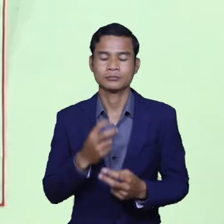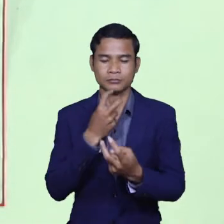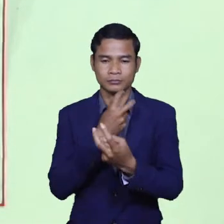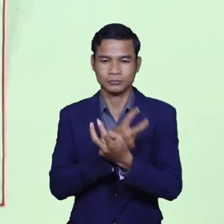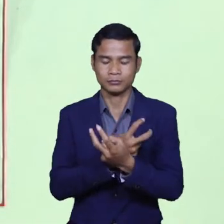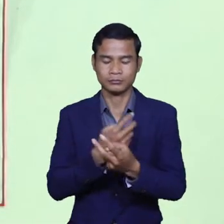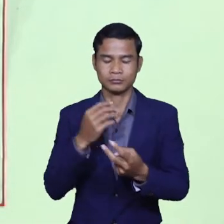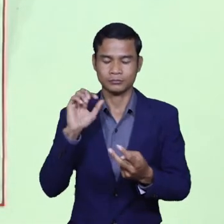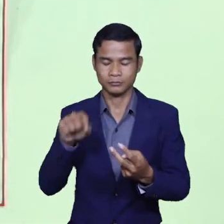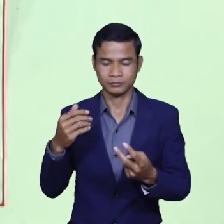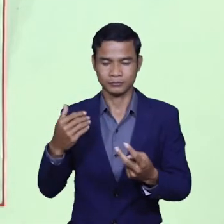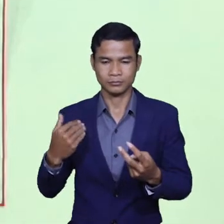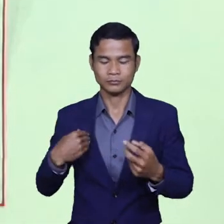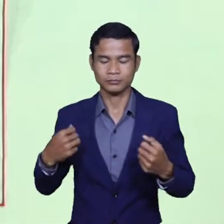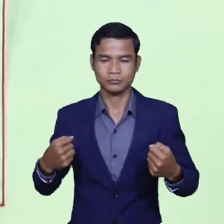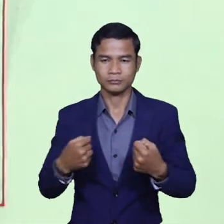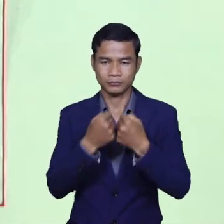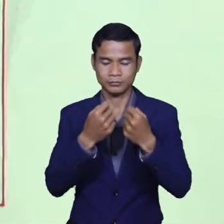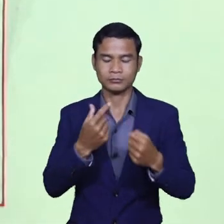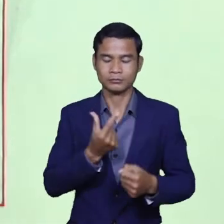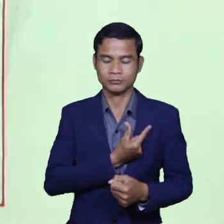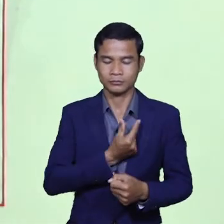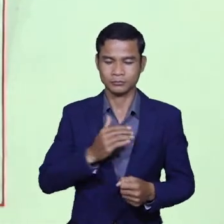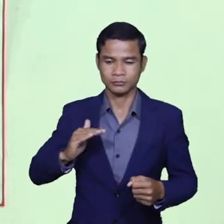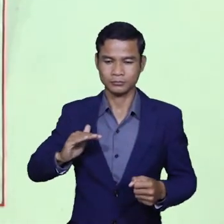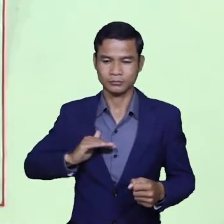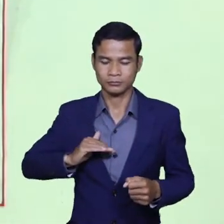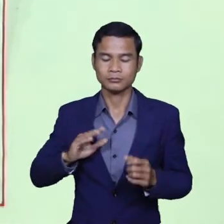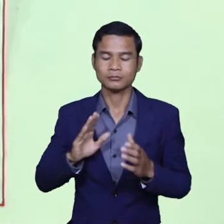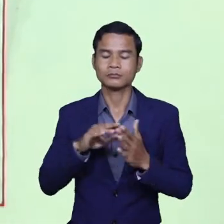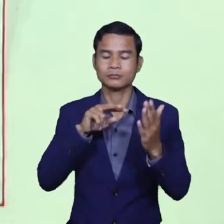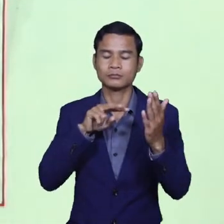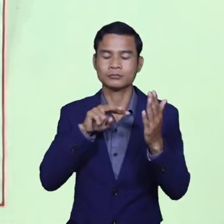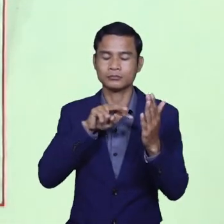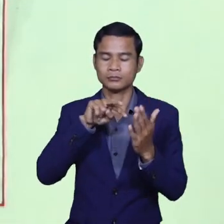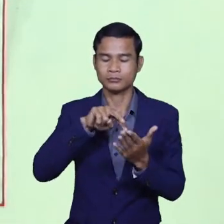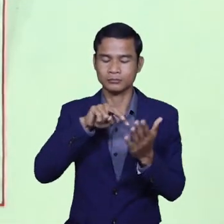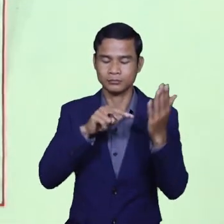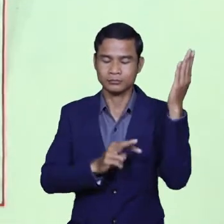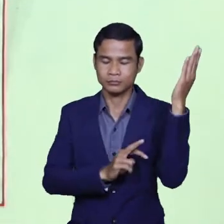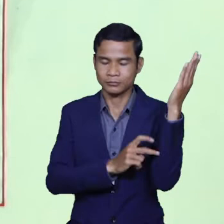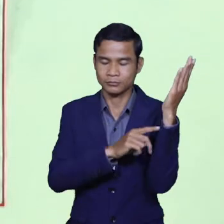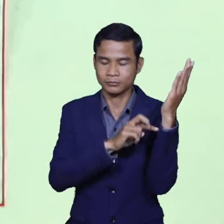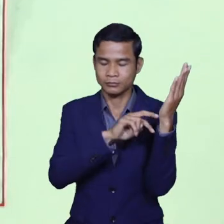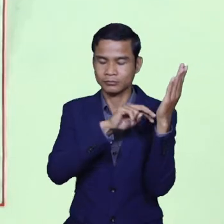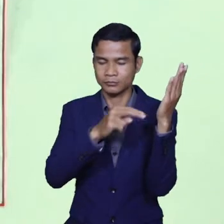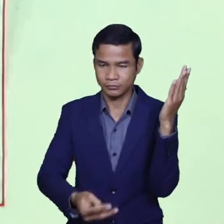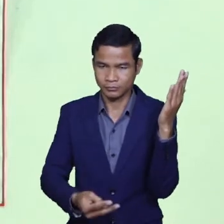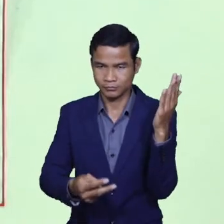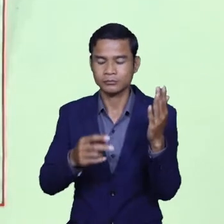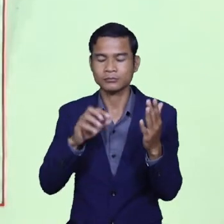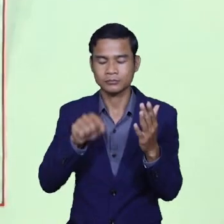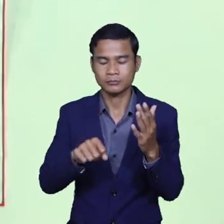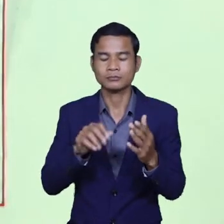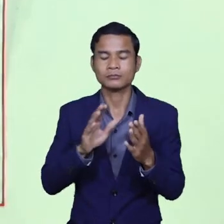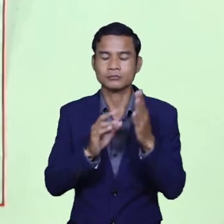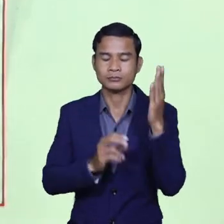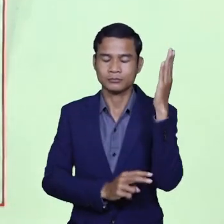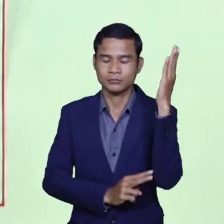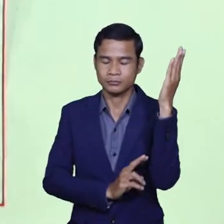ចមានគ្រោះថ្នាក់ដោយសារការធ្លាក់ពីលើចាជណ្ដើរការធ្លាក់ពីលើដើម